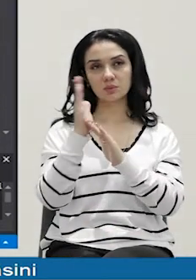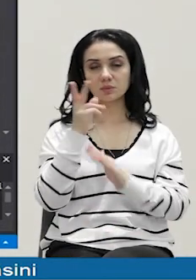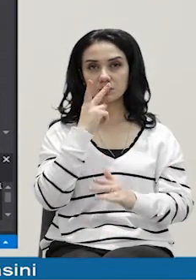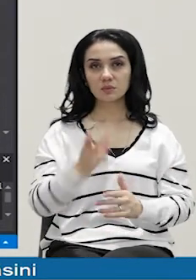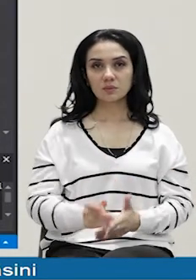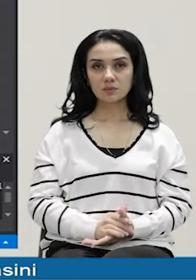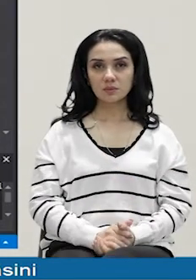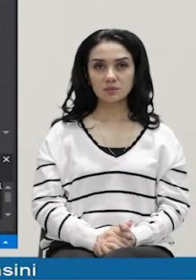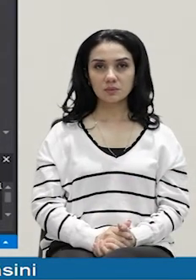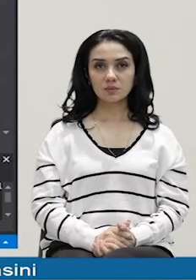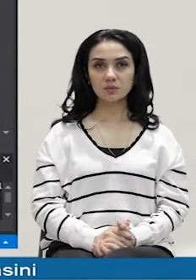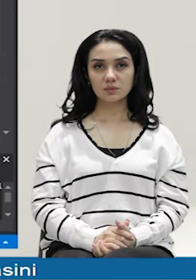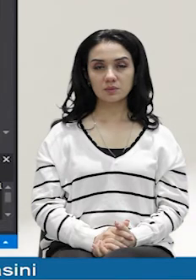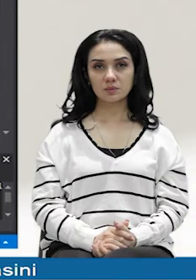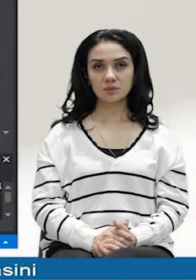80 bo'ladi.